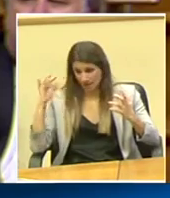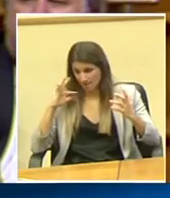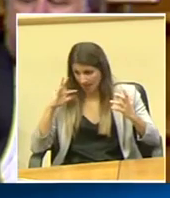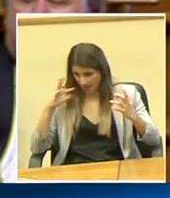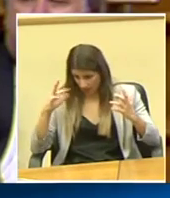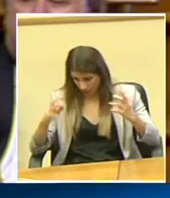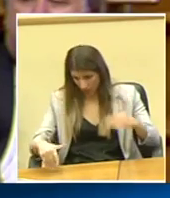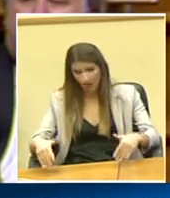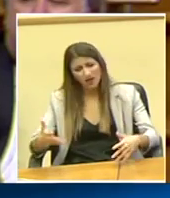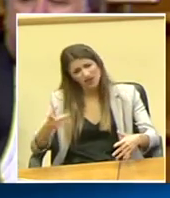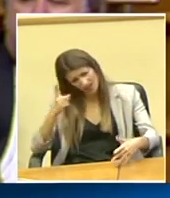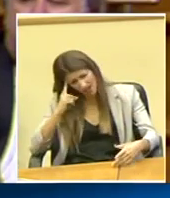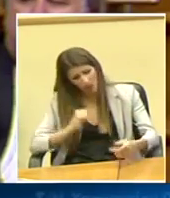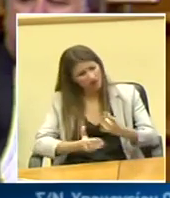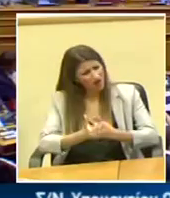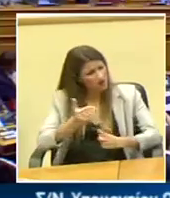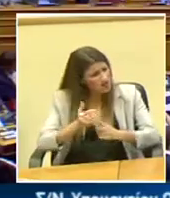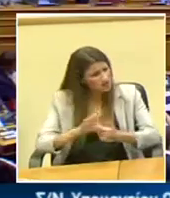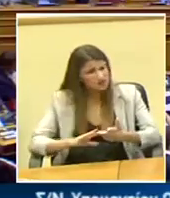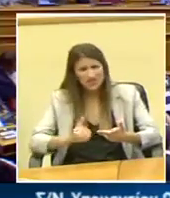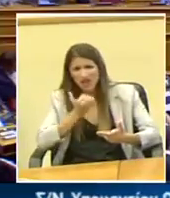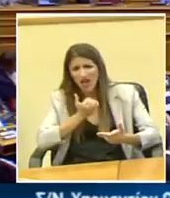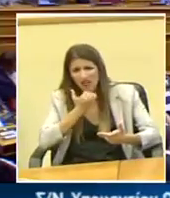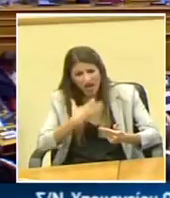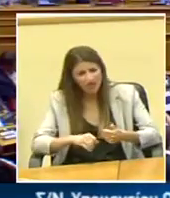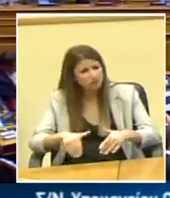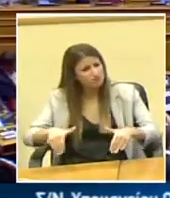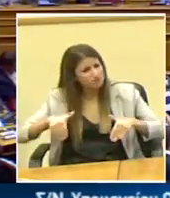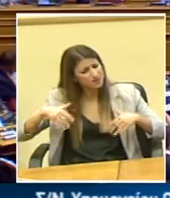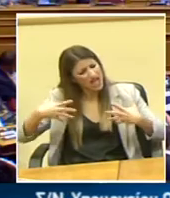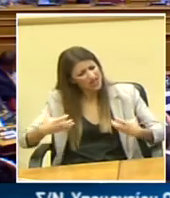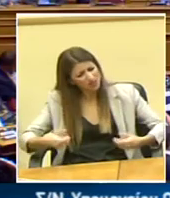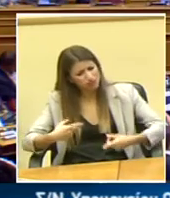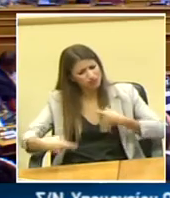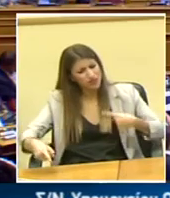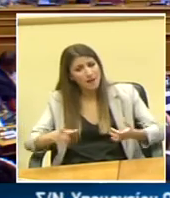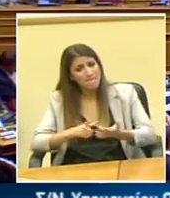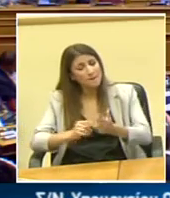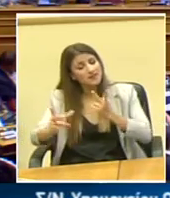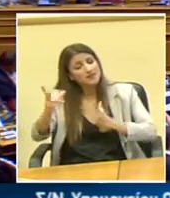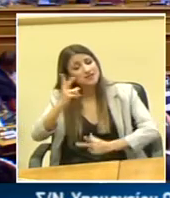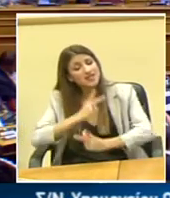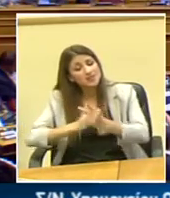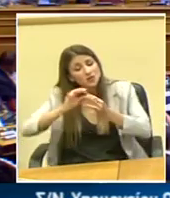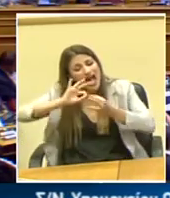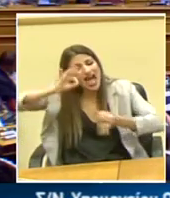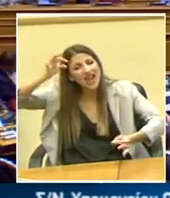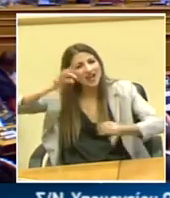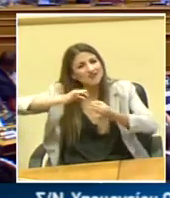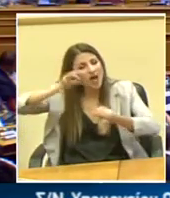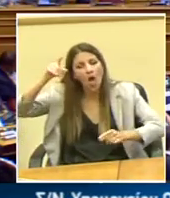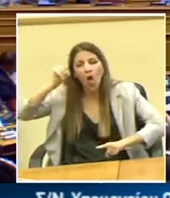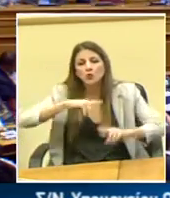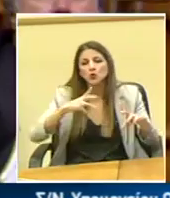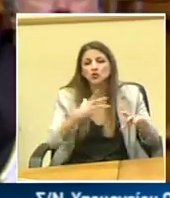και λάθη για να βρεθούμε σήμερα σε αυτή τη θέση. Θα τα πούμε λοιπόν όλα, με ονόματα και με διευθύνσεις, για το ποιος